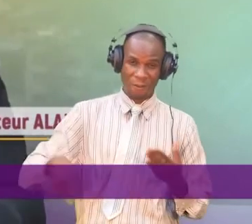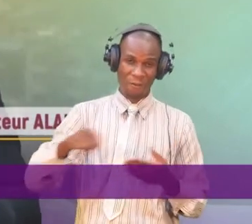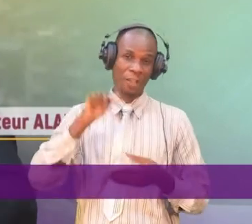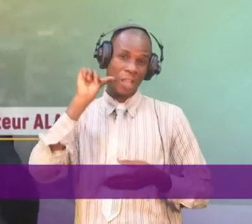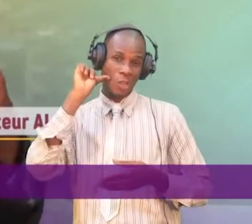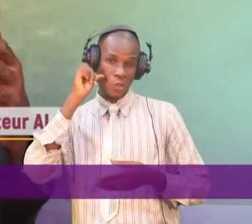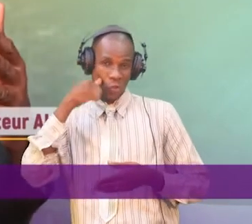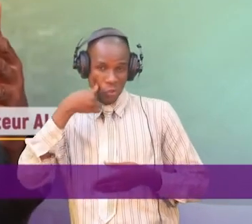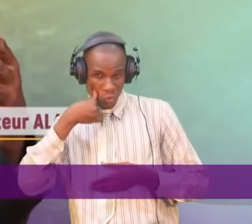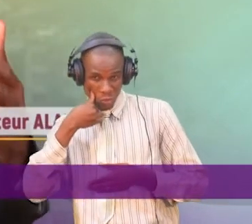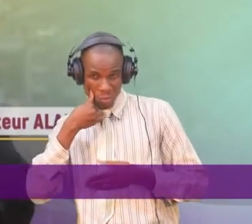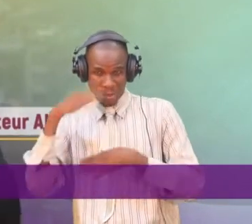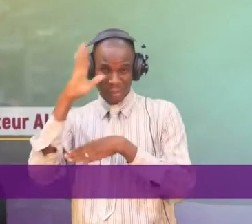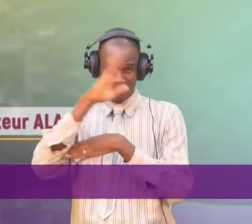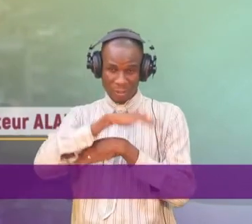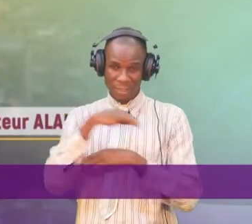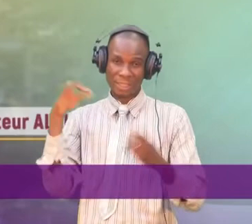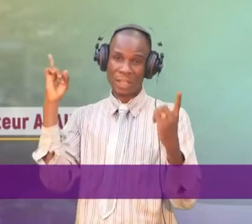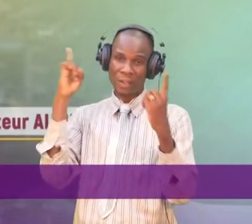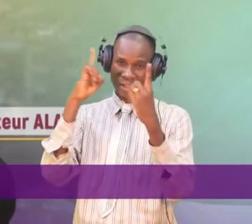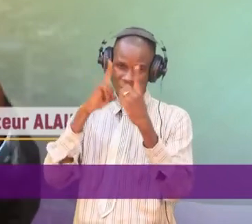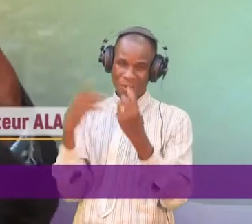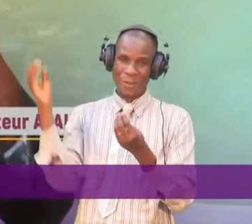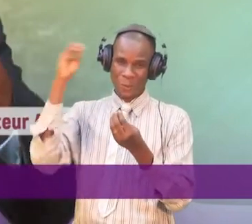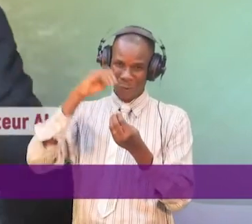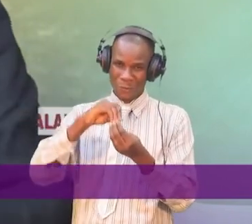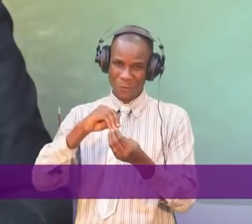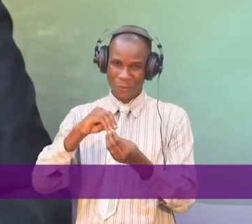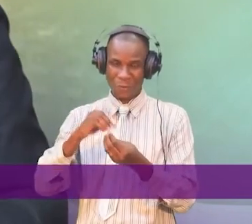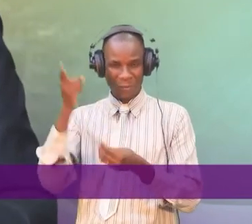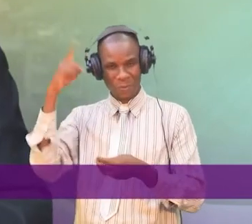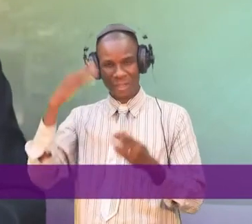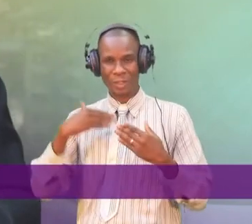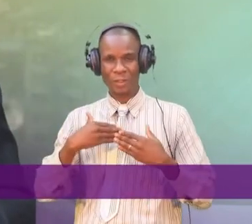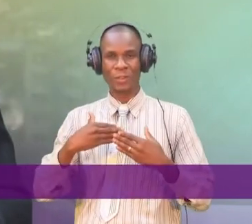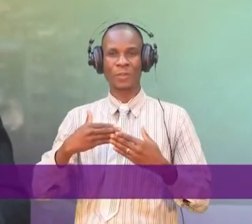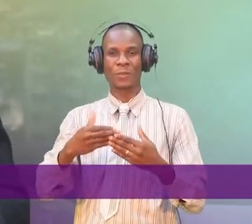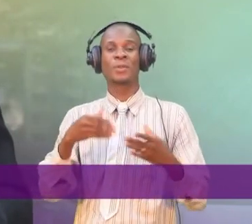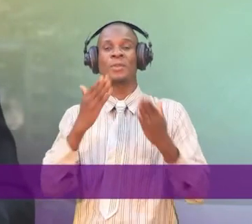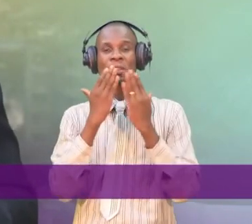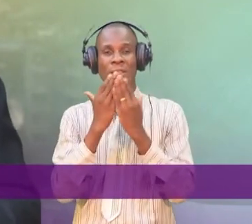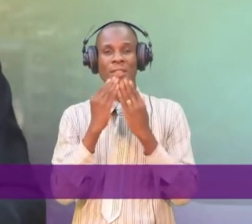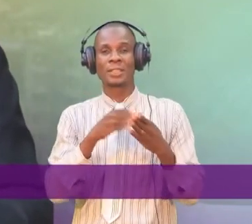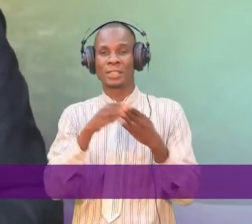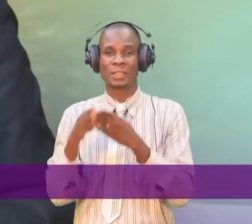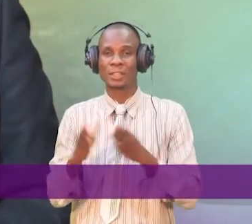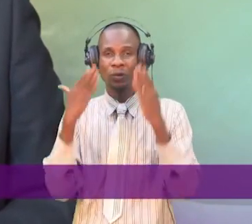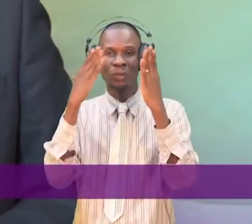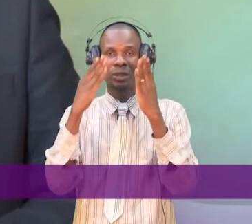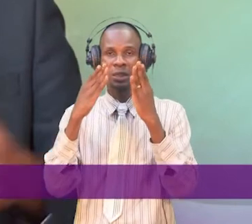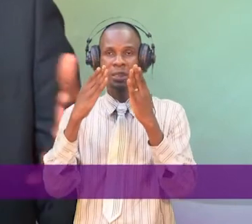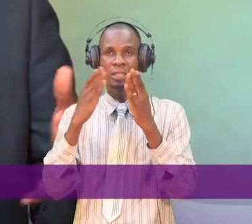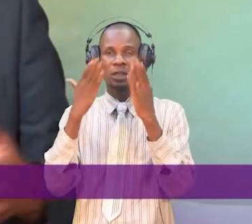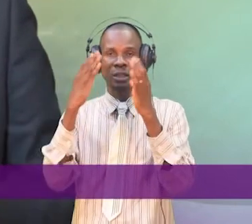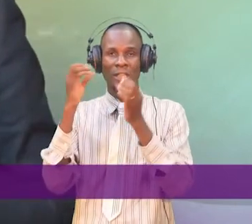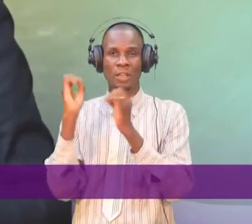Bandeko balingami esengo nini penza ya kotea sango malamu ya koyoka liloba na Nzambe. Talatina nini